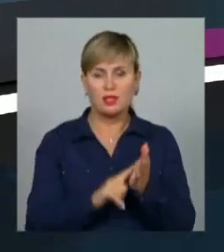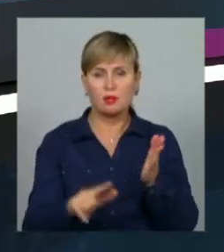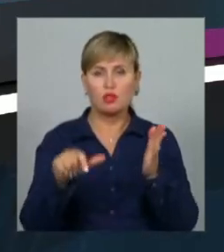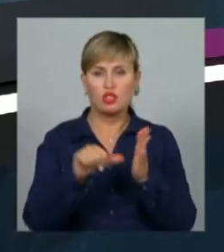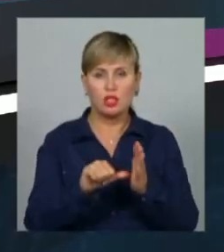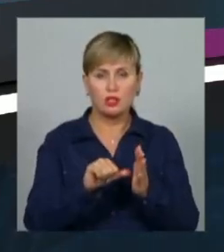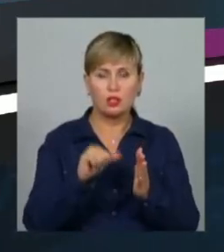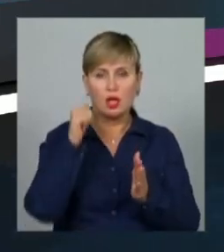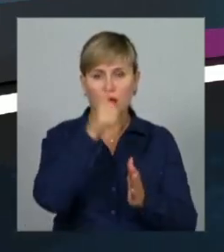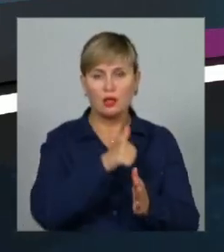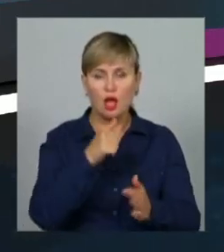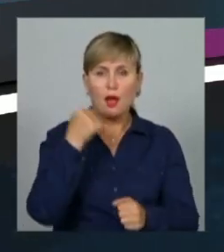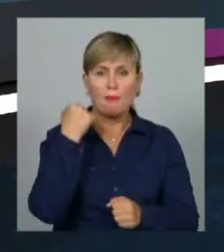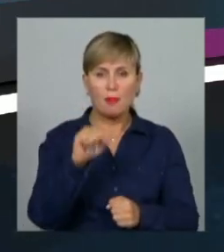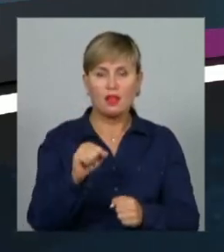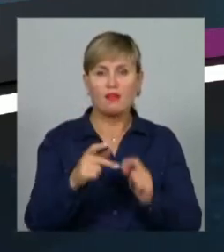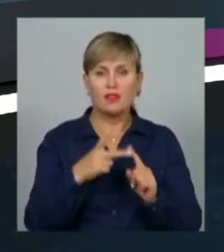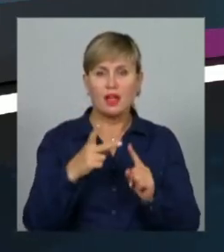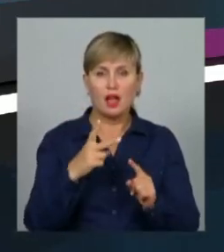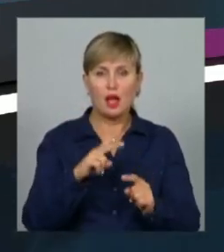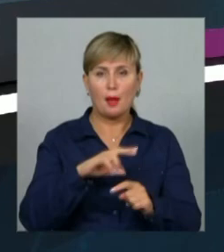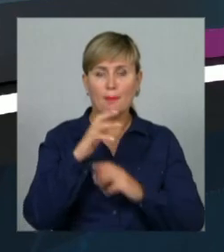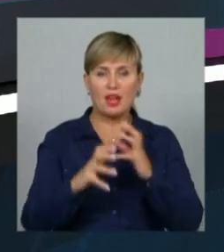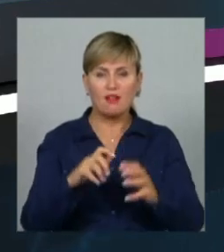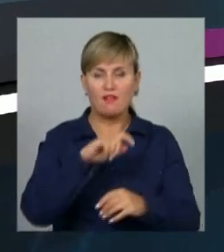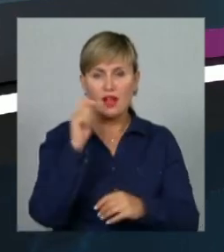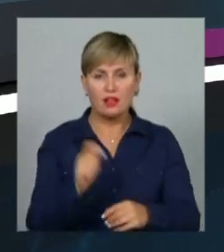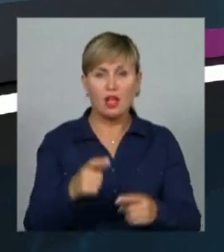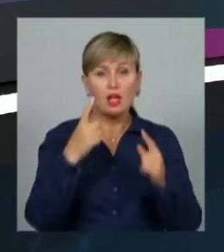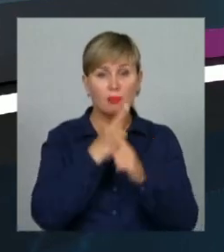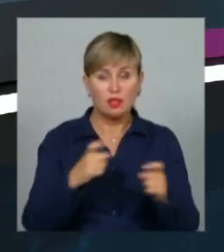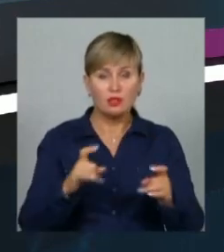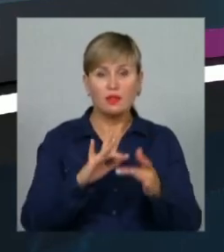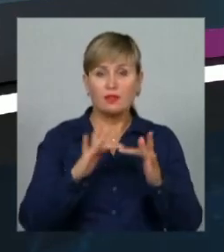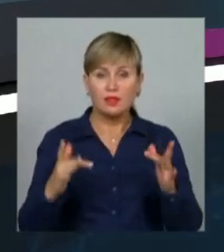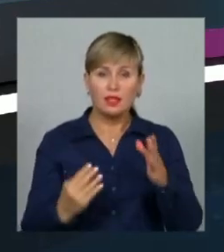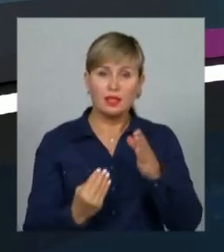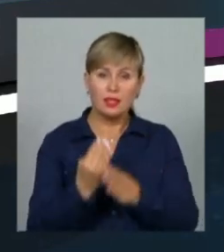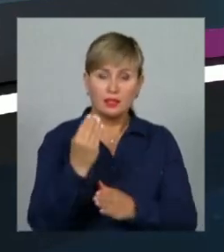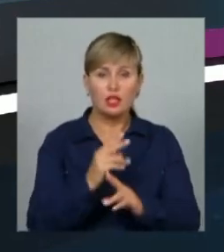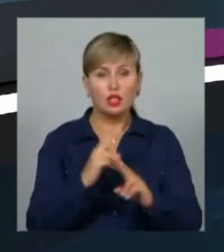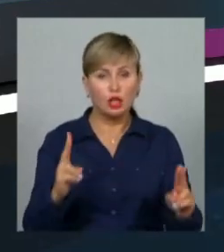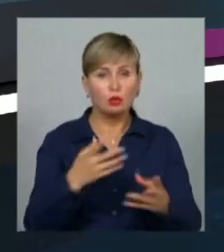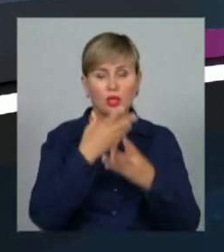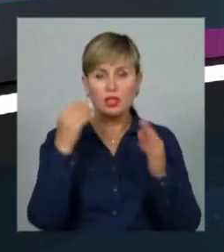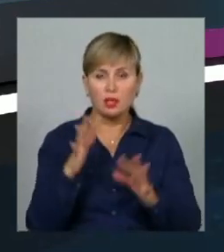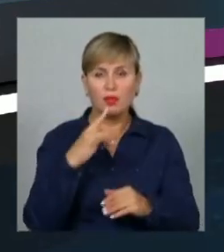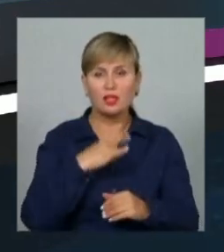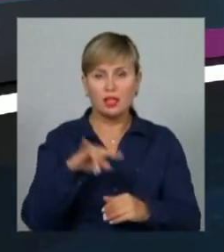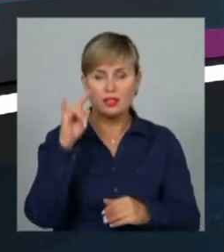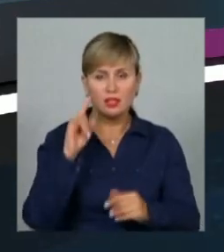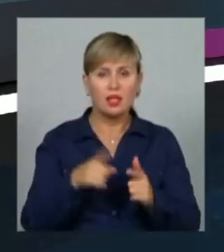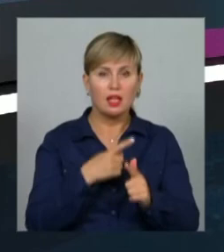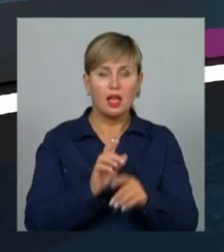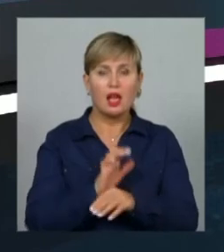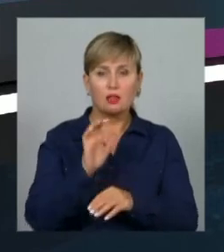76-й годовщины победы во Второй мировой войне. Призываем алматинцев размещать в соцсетях под хэштегом «Никто не забыт Казахстан» или